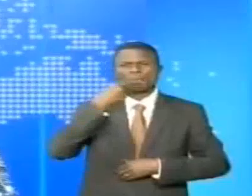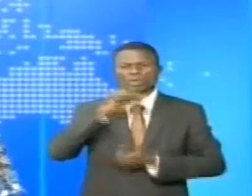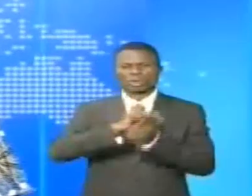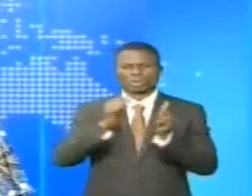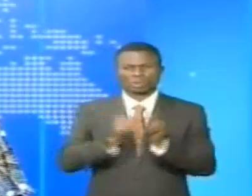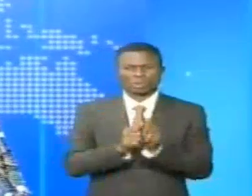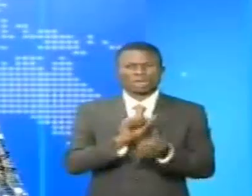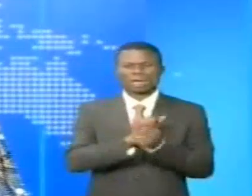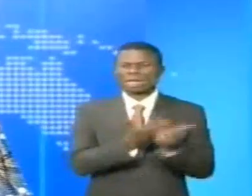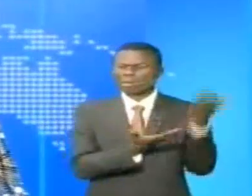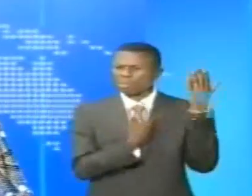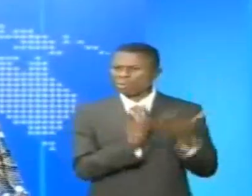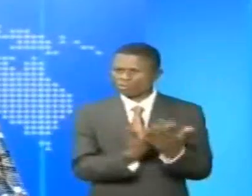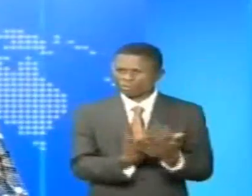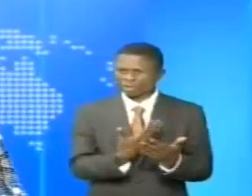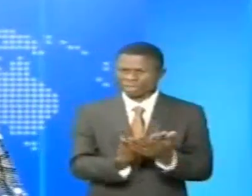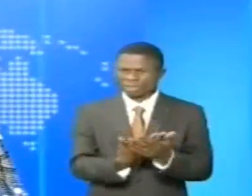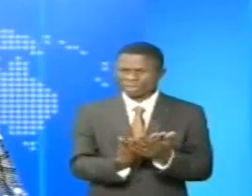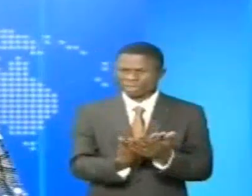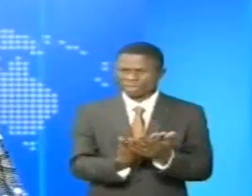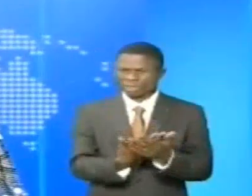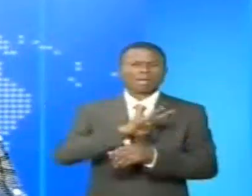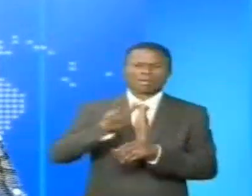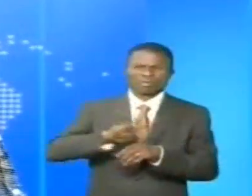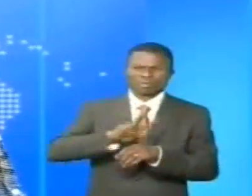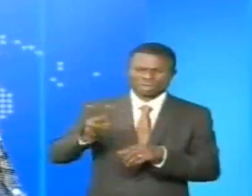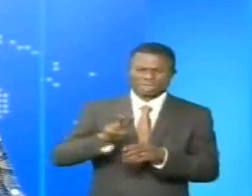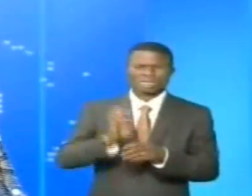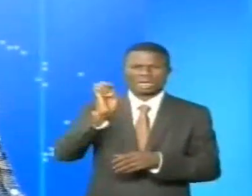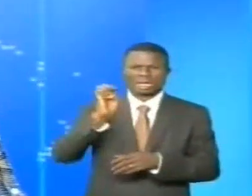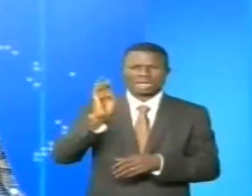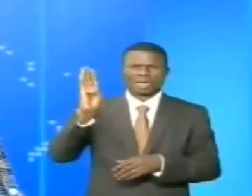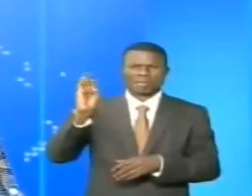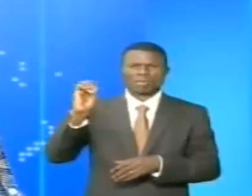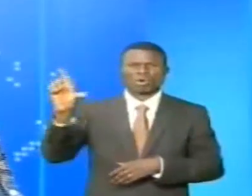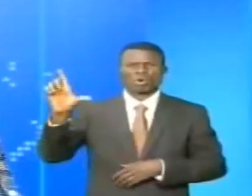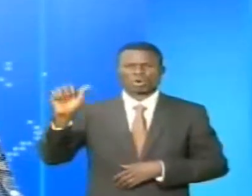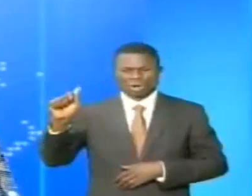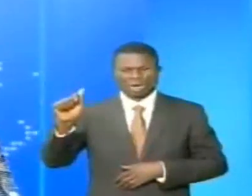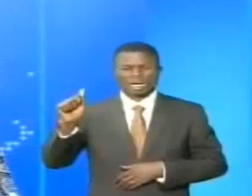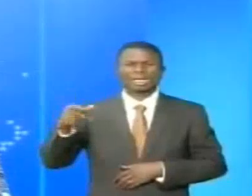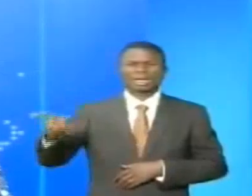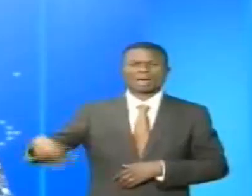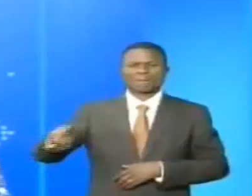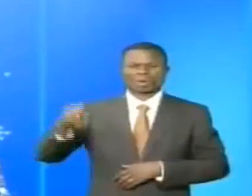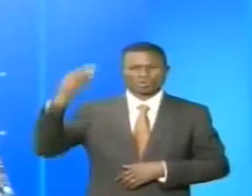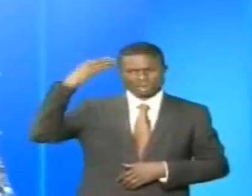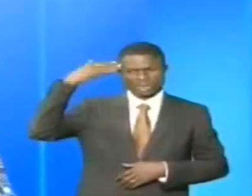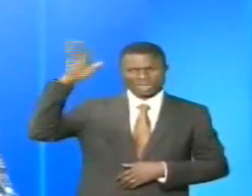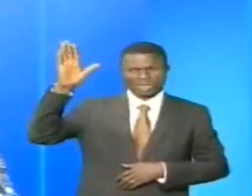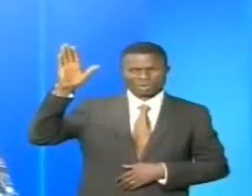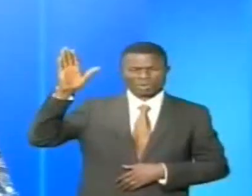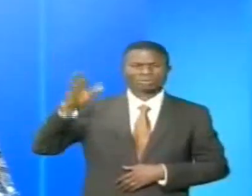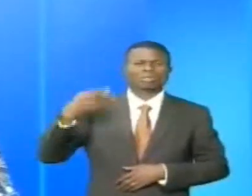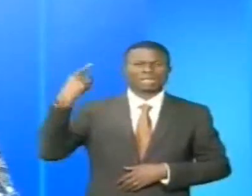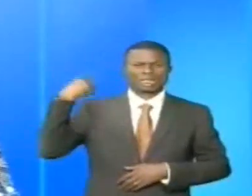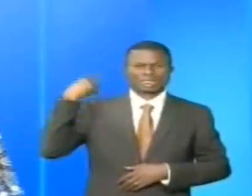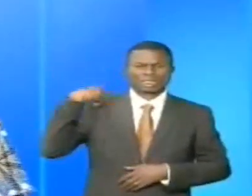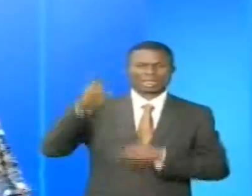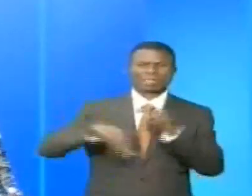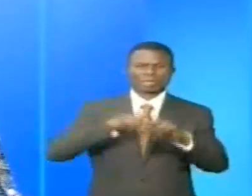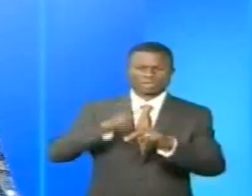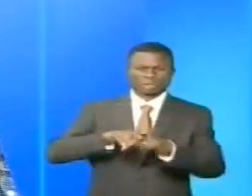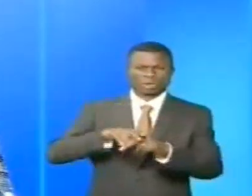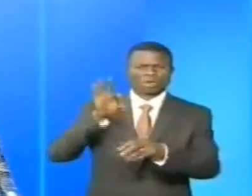résurgence de la maladie à virus Ebola Mbandaka dans la province de l'Équateur. Le député national Sam Bokolombe, l'élu